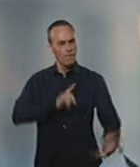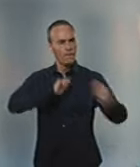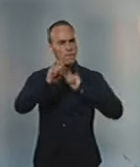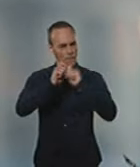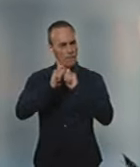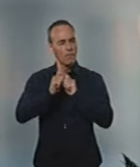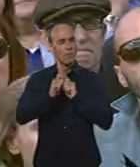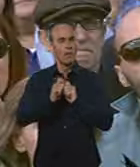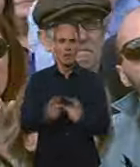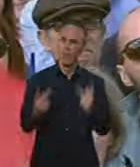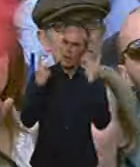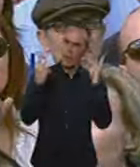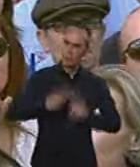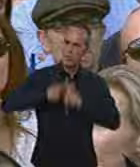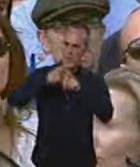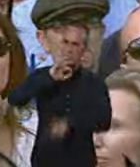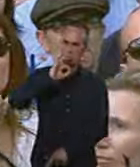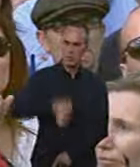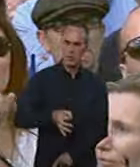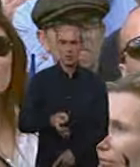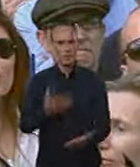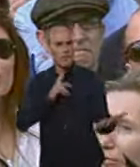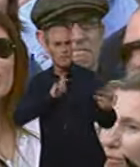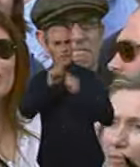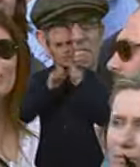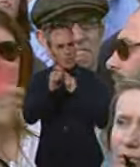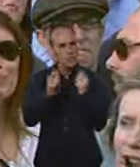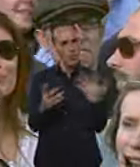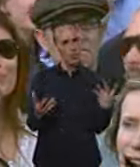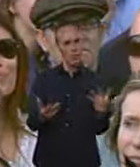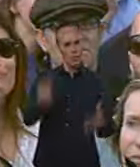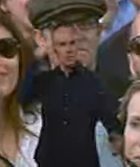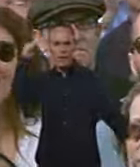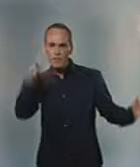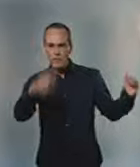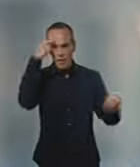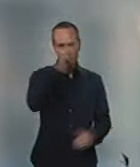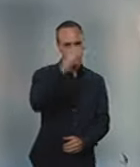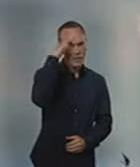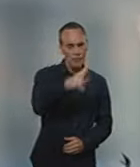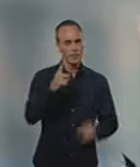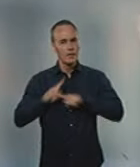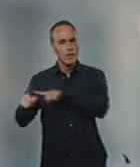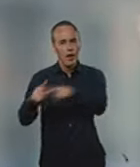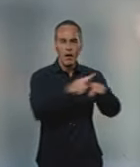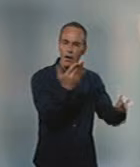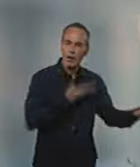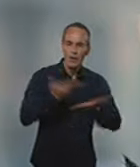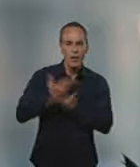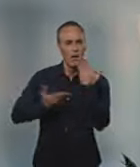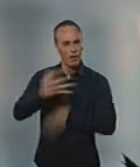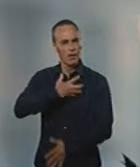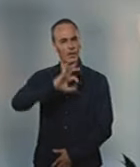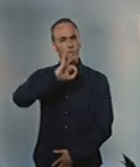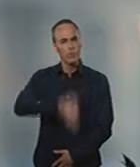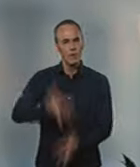discussion tout le monde a quelque chose à apprendre de celui qui a un point de vue différent une expérience différente tout le